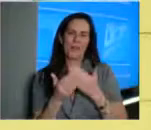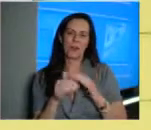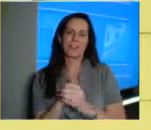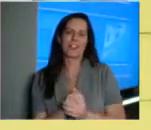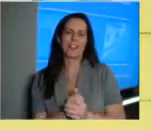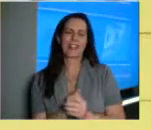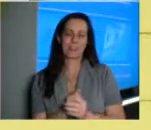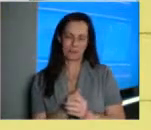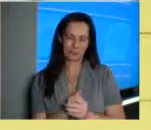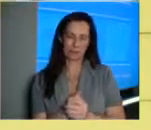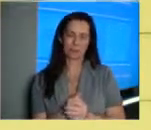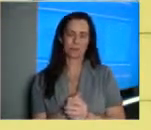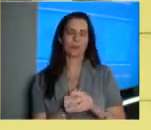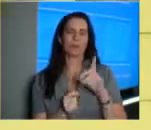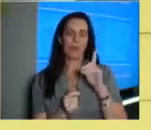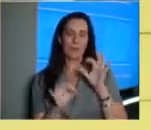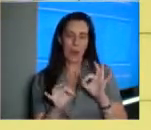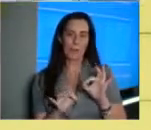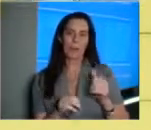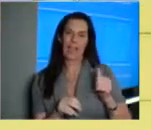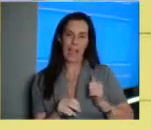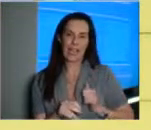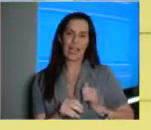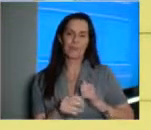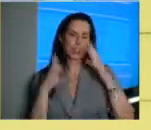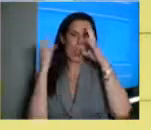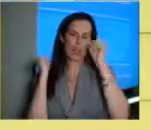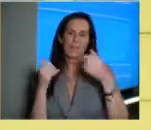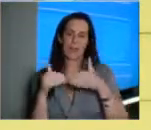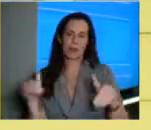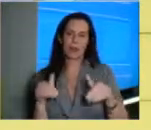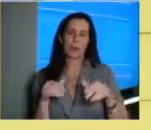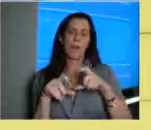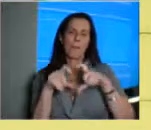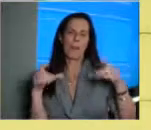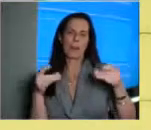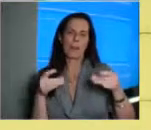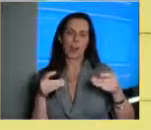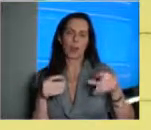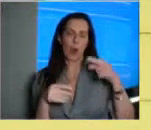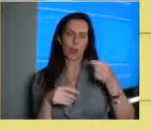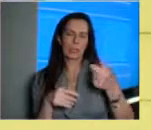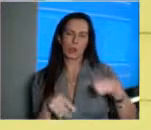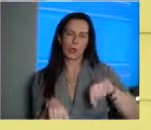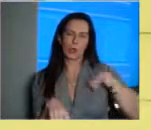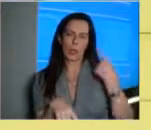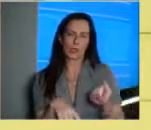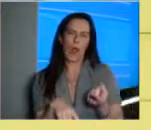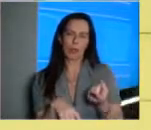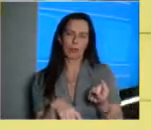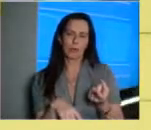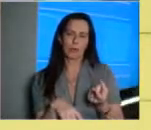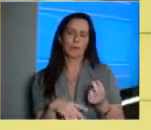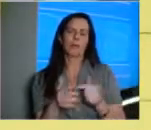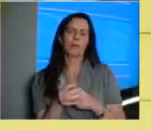בחול. בחווי הים, אבל באמת חיילים ודיפלומטים ונכים שמצביעים במעטפות כפולות, לוקח עוד קצת יותר זמן לקבוע את